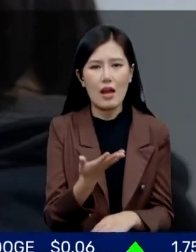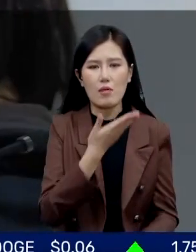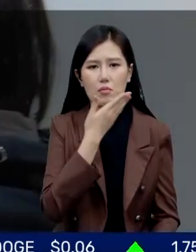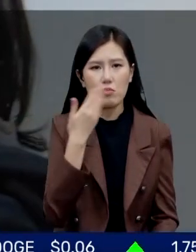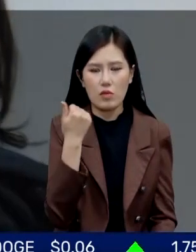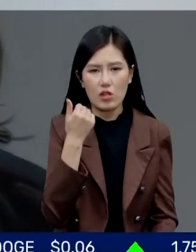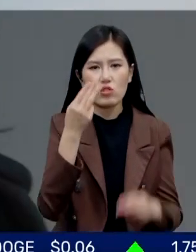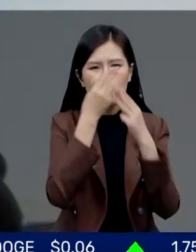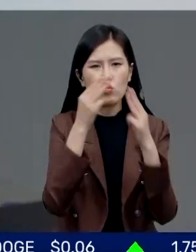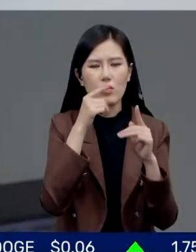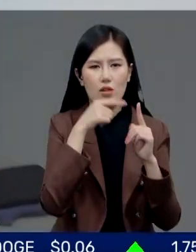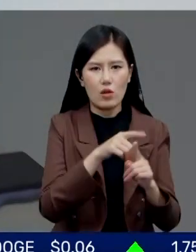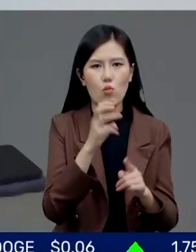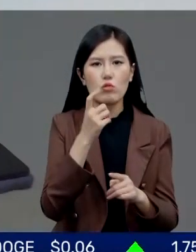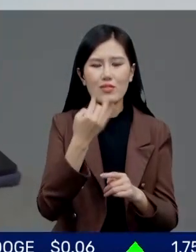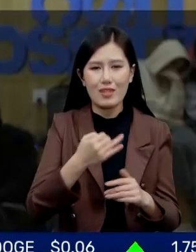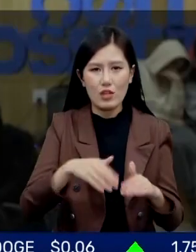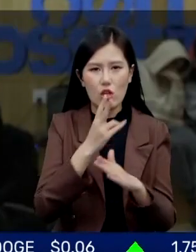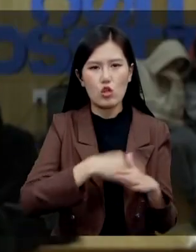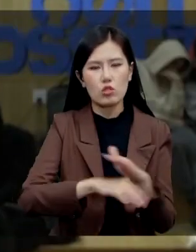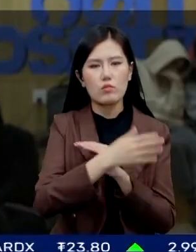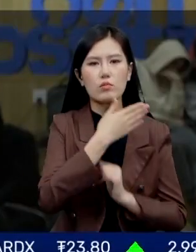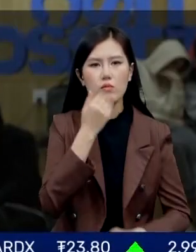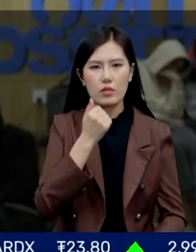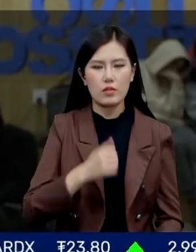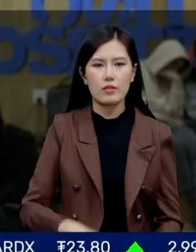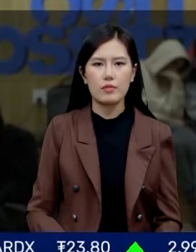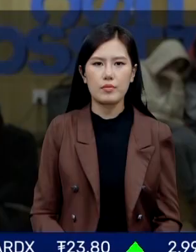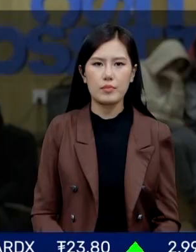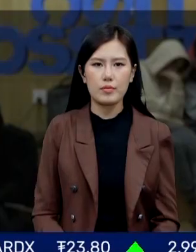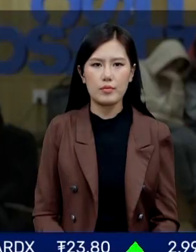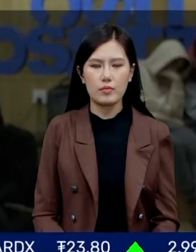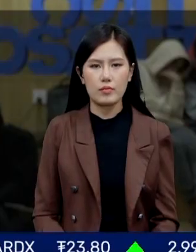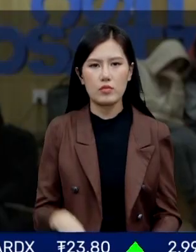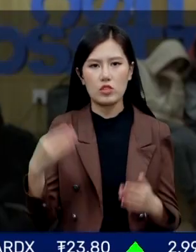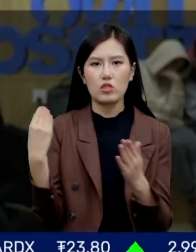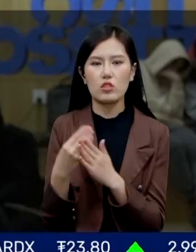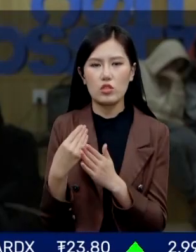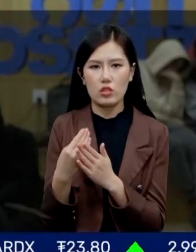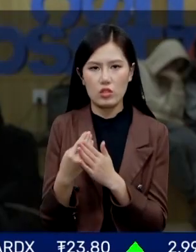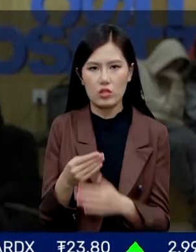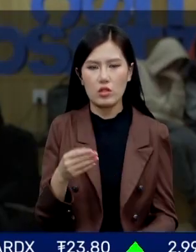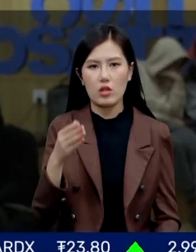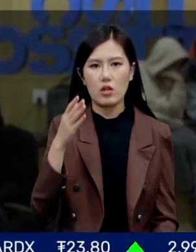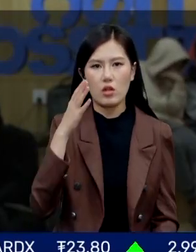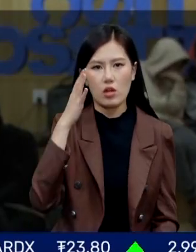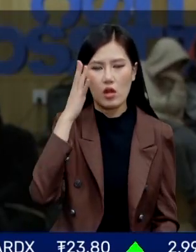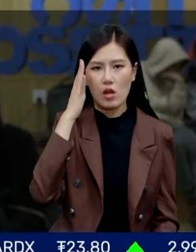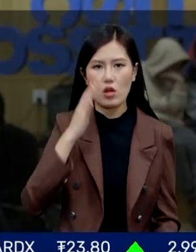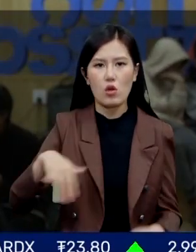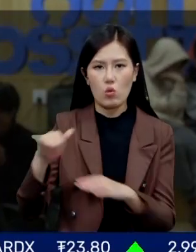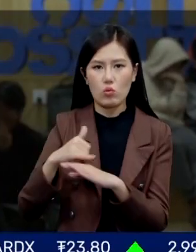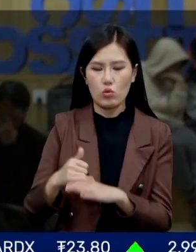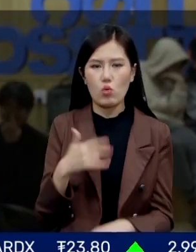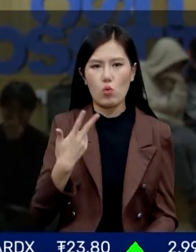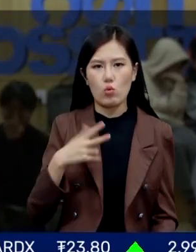тухай танилцууллаа. Гадагшаа одоо жишээ нь 2 долллараар 3 доллар ингээд төлөв аялдаг гэхэд